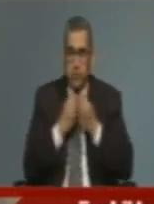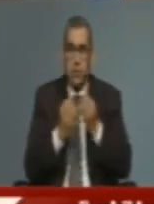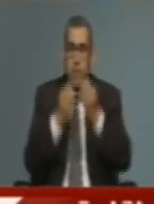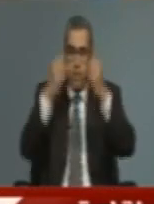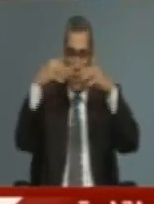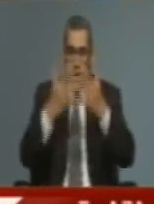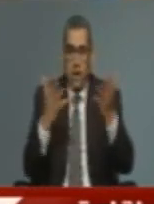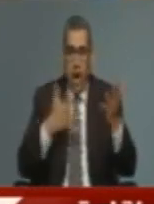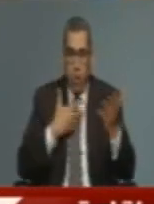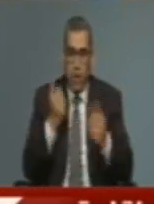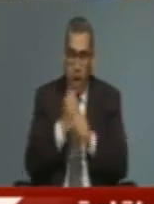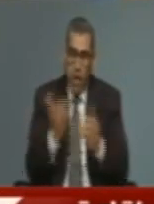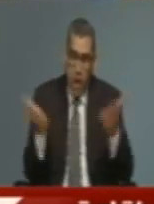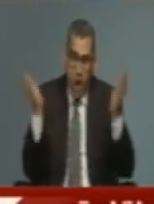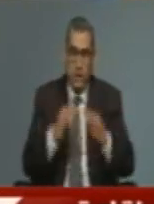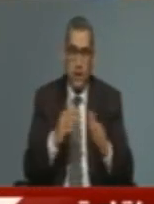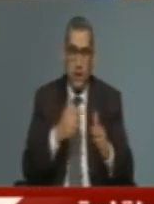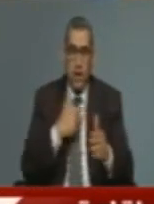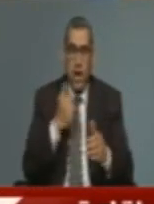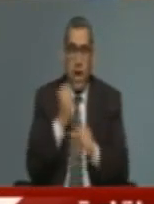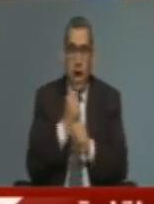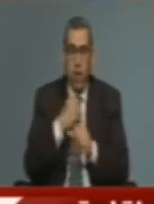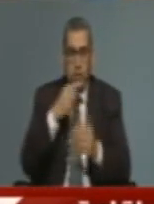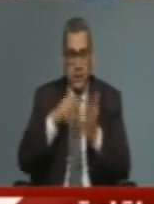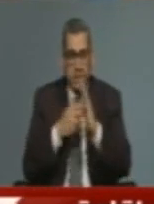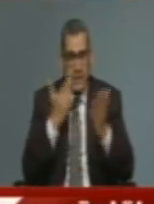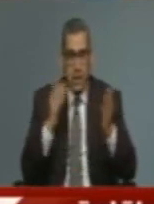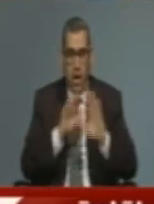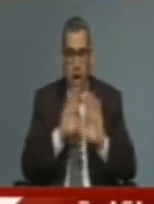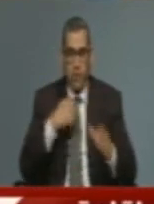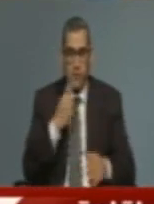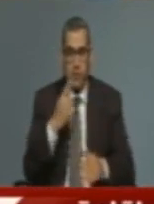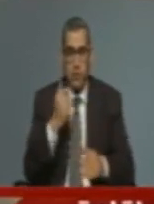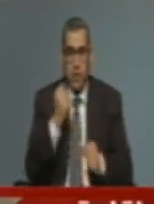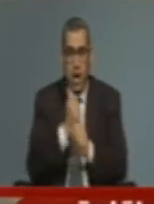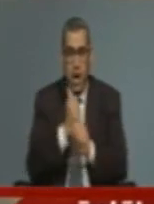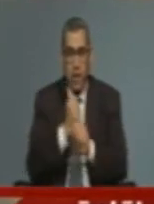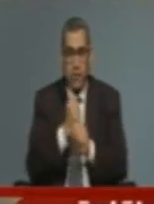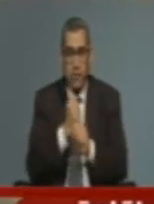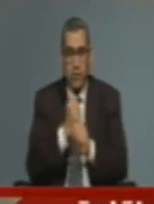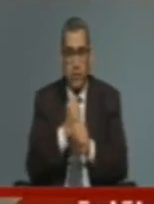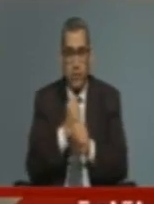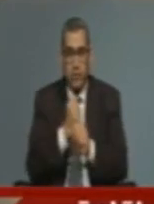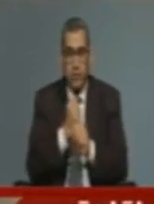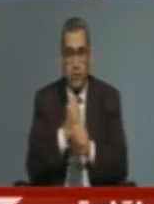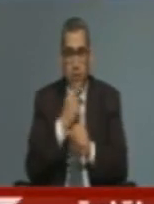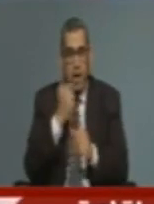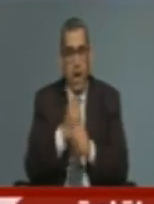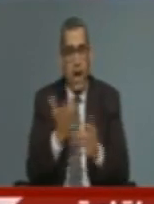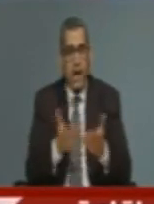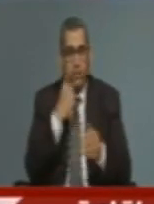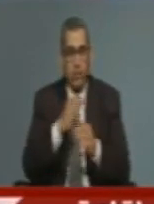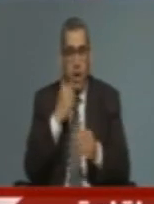عشان نعمل اكتر. احنا ما بنعملش حاجه شر ابدا، ما بنعملش يا محمد ايه؟ حاجه شر. الحمد لله. هنبقى